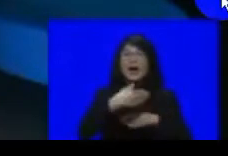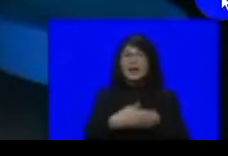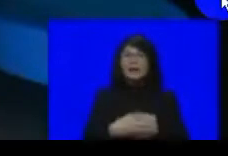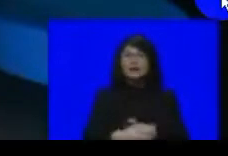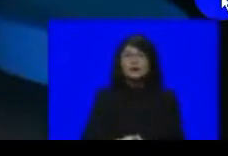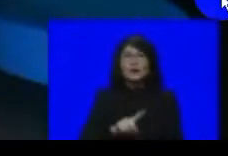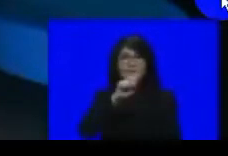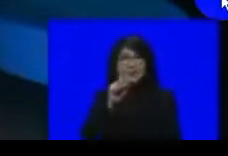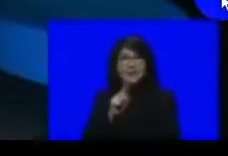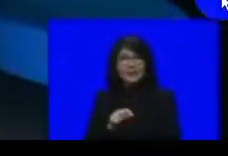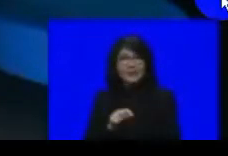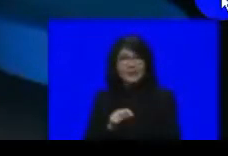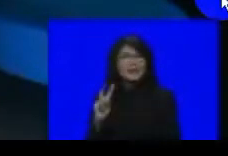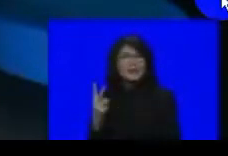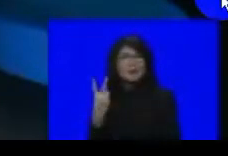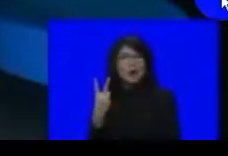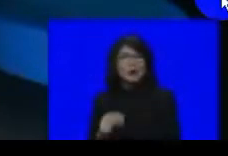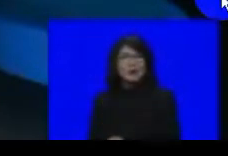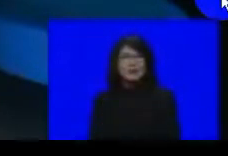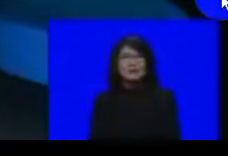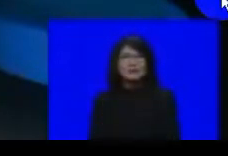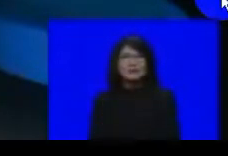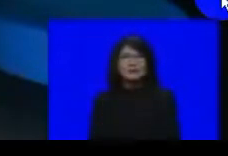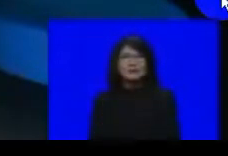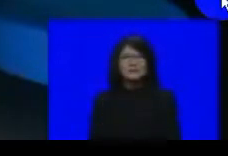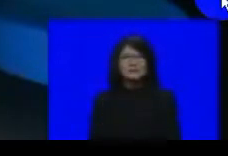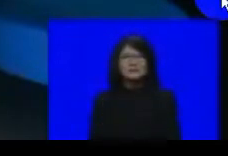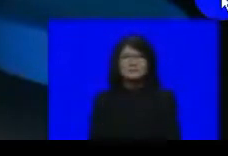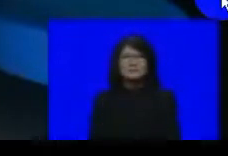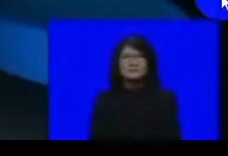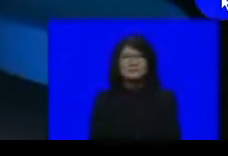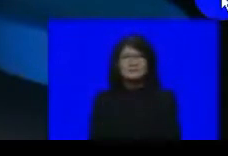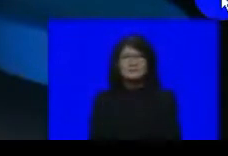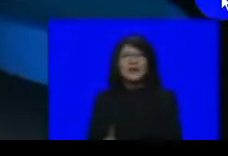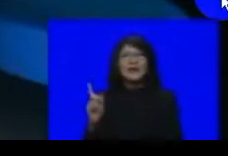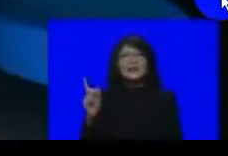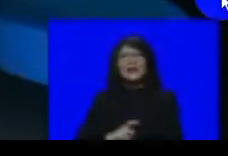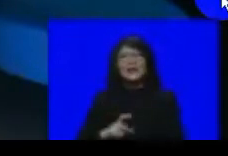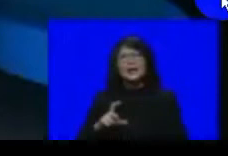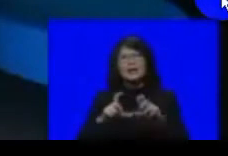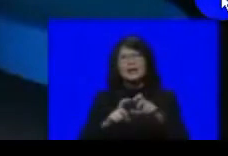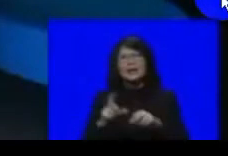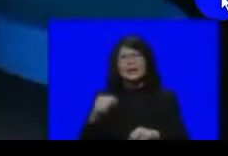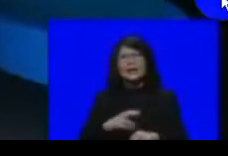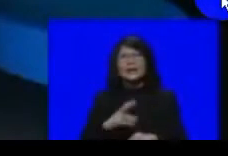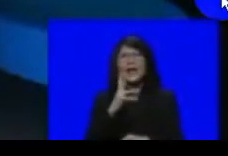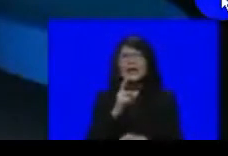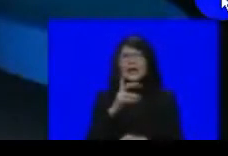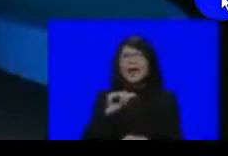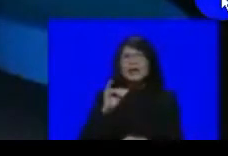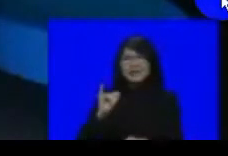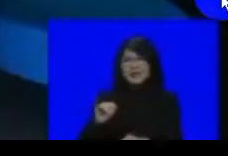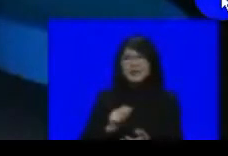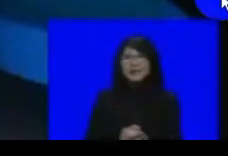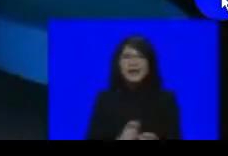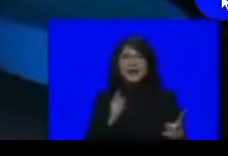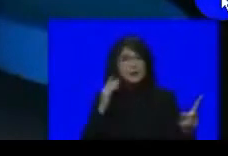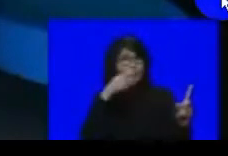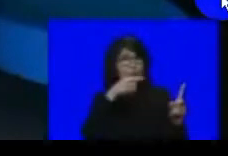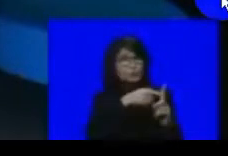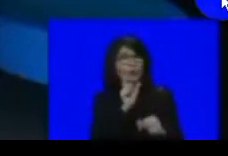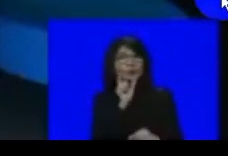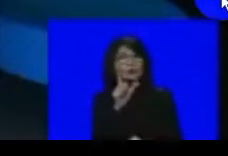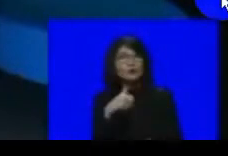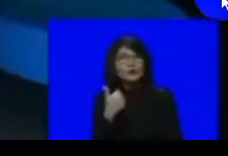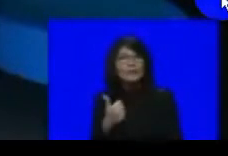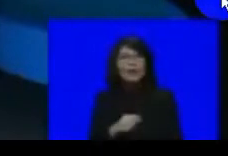untuk pertanyaan kedua yang sudah masuk di list kami adalah dari Supriyanto dari RRI dan kali ini ditujukan